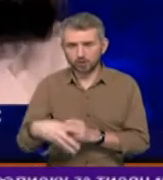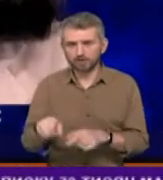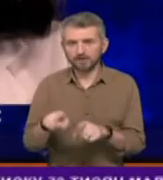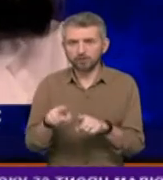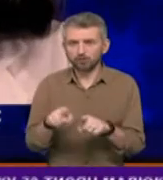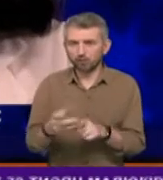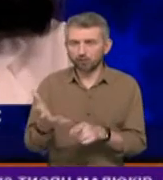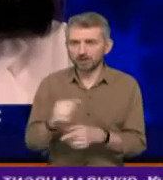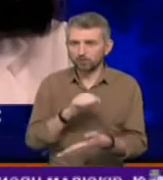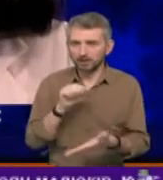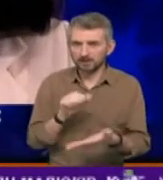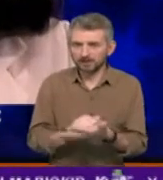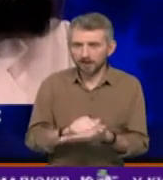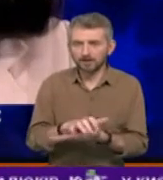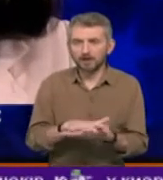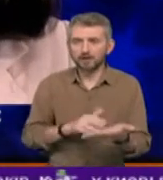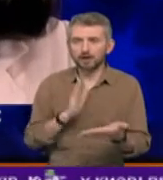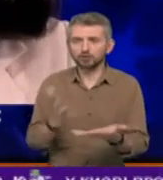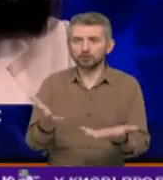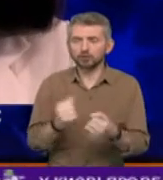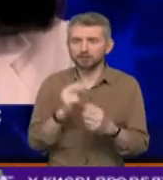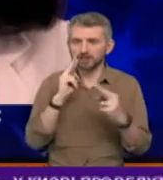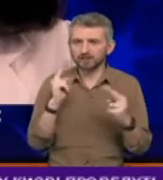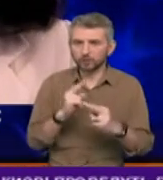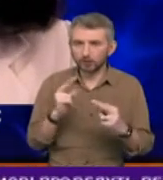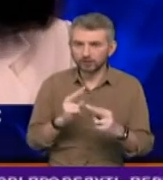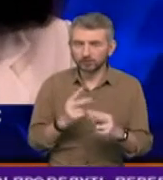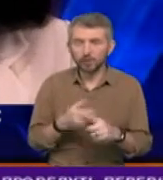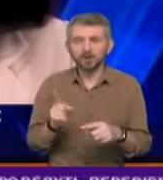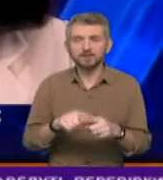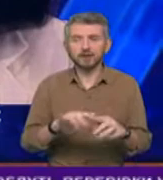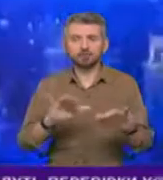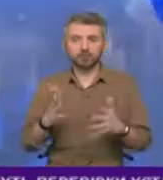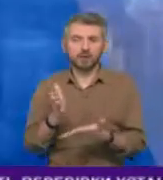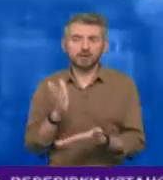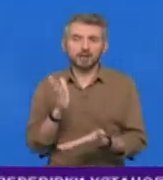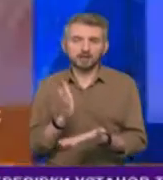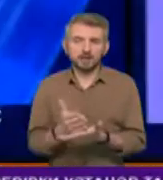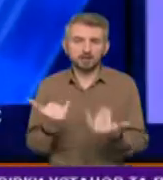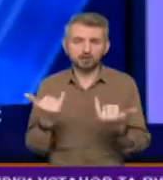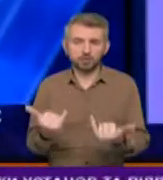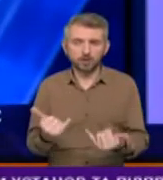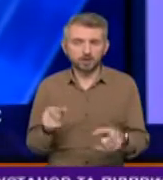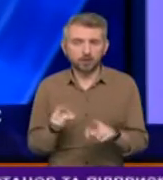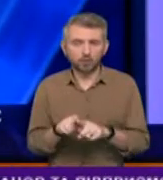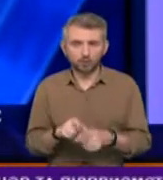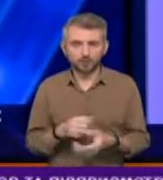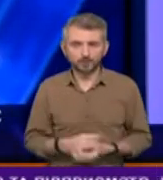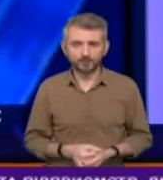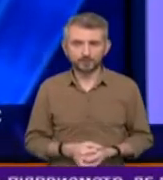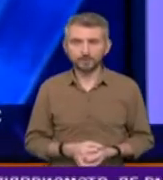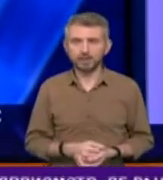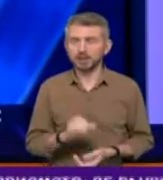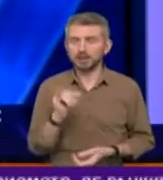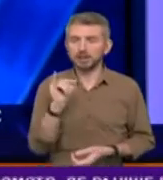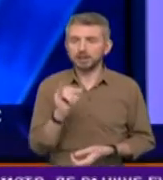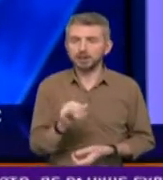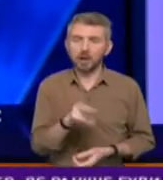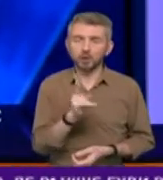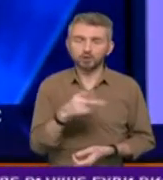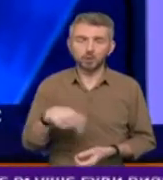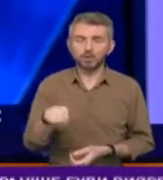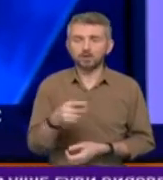саме з нього зняли, і в нього стала третя група, він саме хоче поновлюватись. Саме йому треба